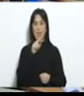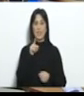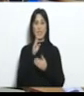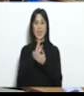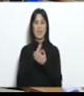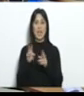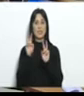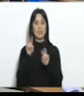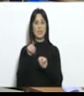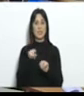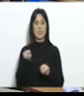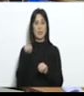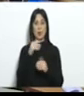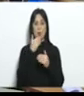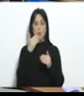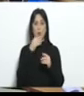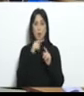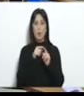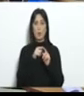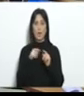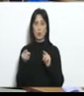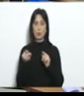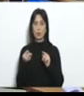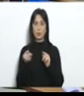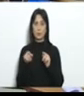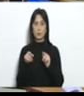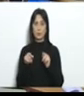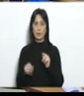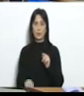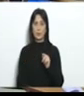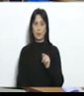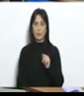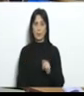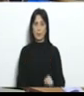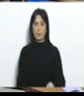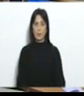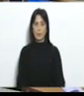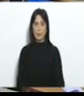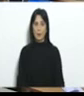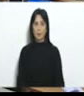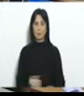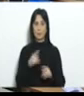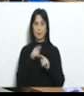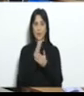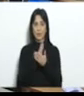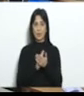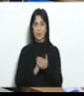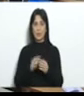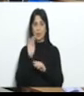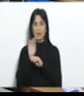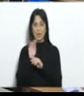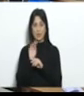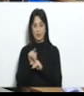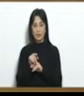nacili, în bolo perioci, kada sulia, mosahleobi zgarku euli nacili, lanzuaze,